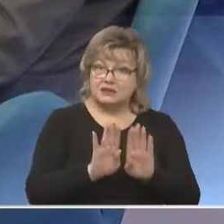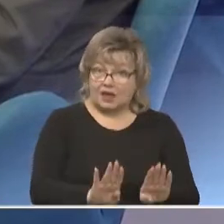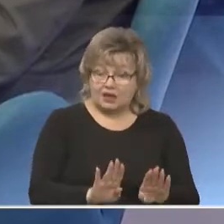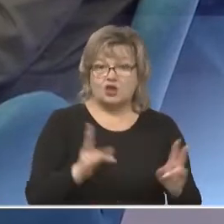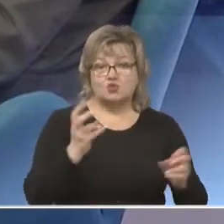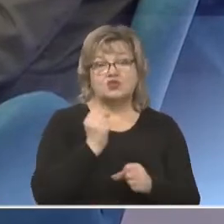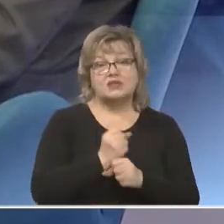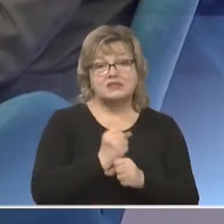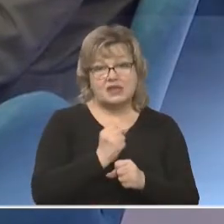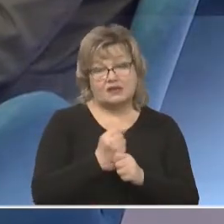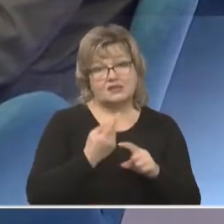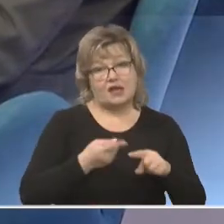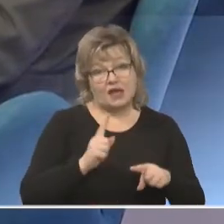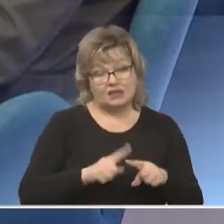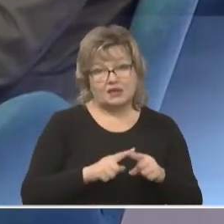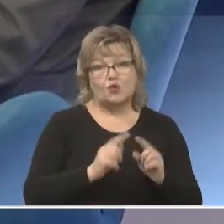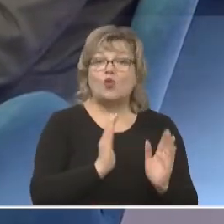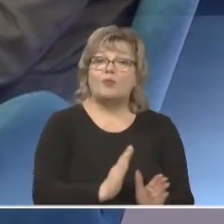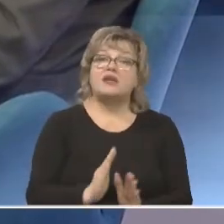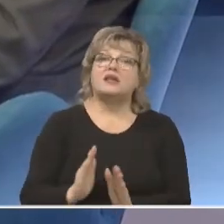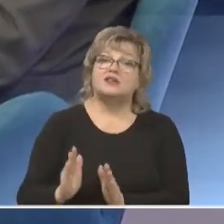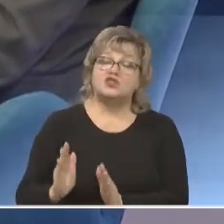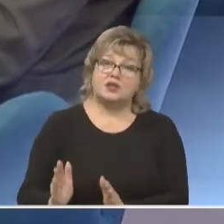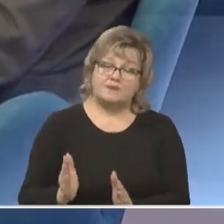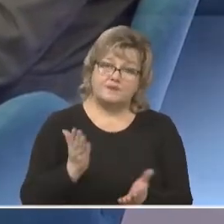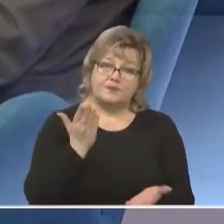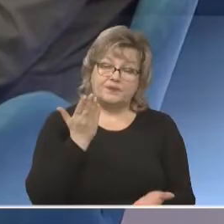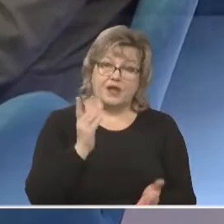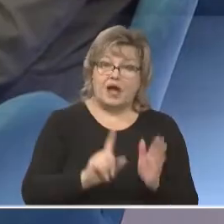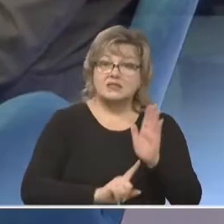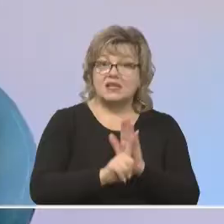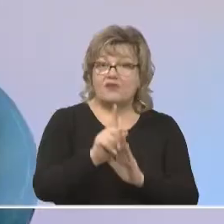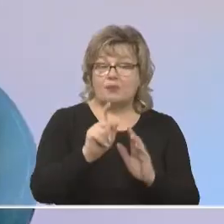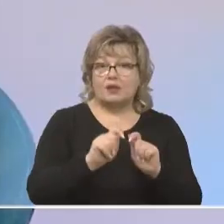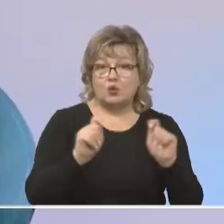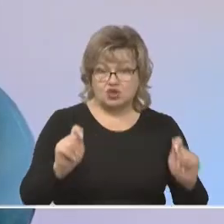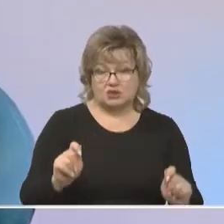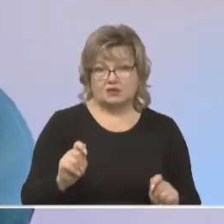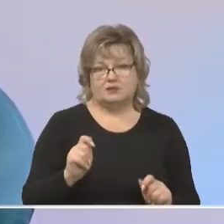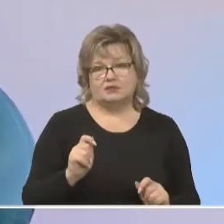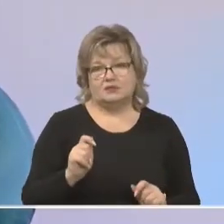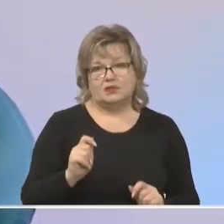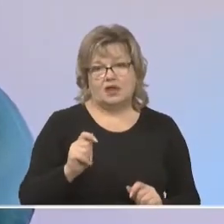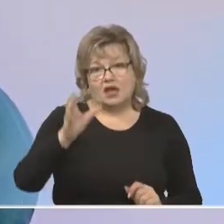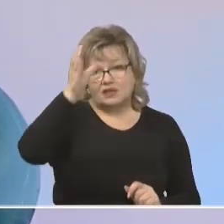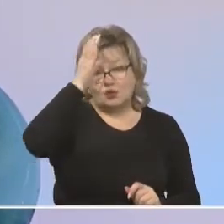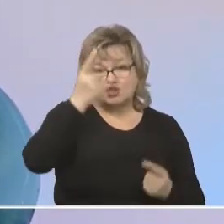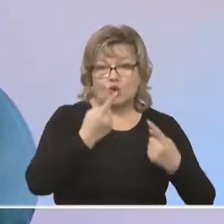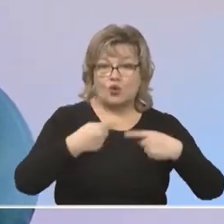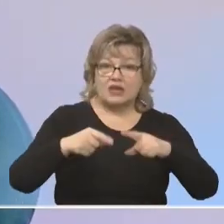сделать его, ну, упорядоченным. Вот основоположник научной организации